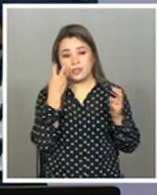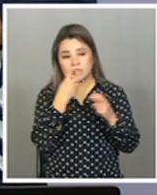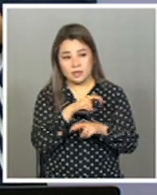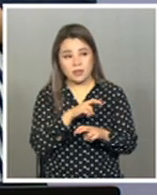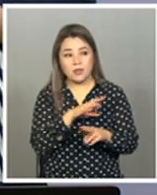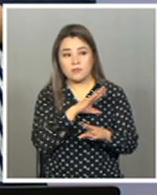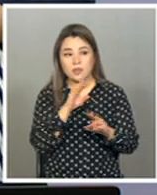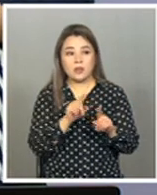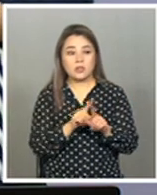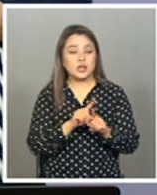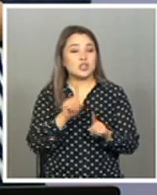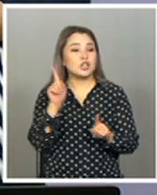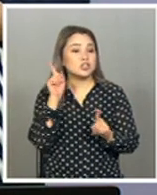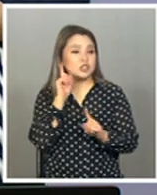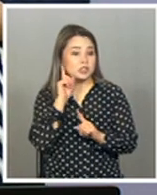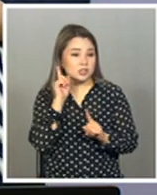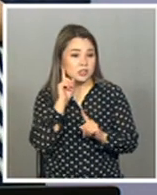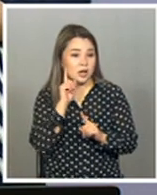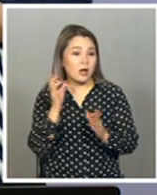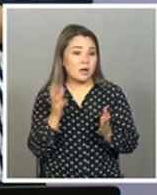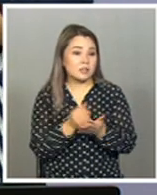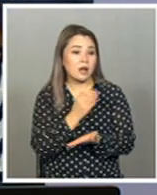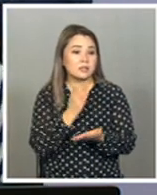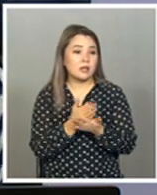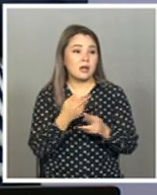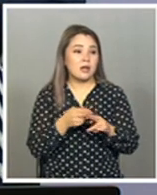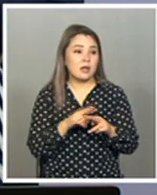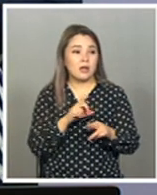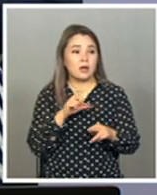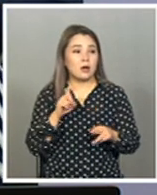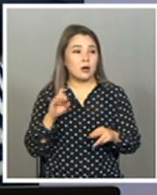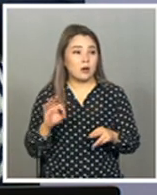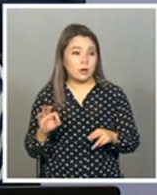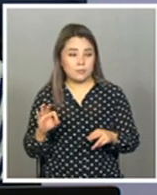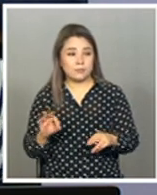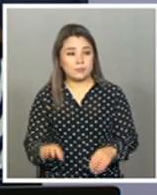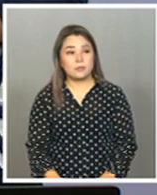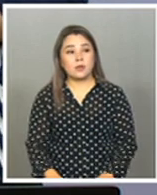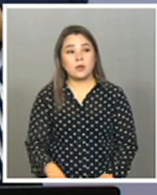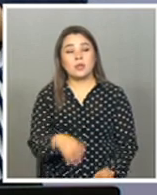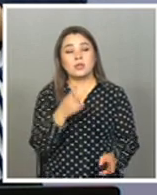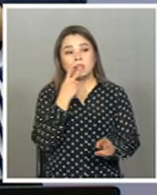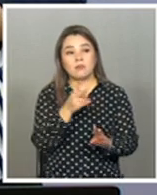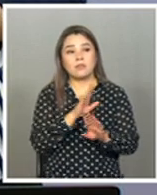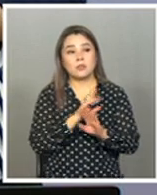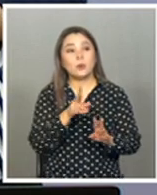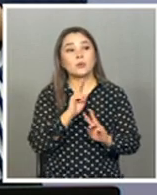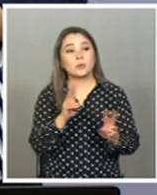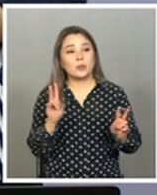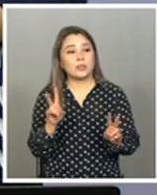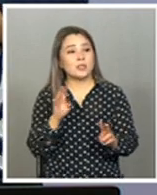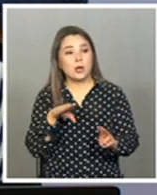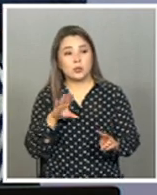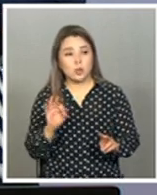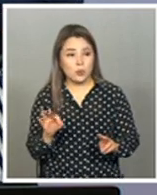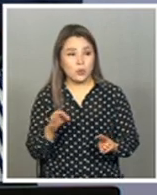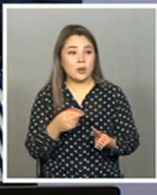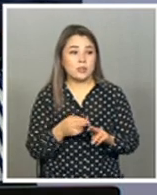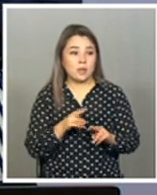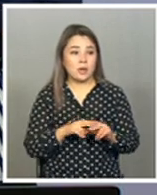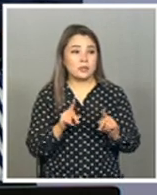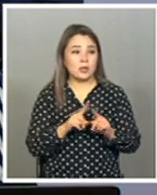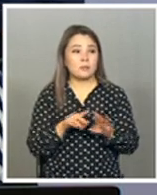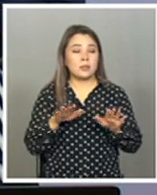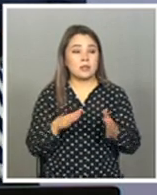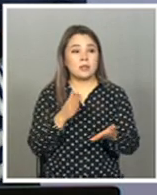всякий слышит. Отгадка – эхо. Не видит кто? Никто. Отрицательное